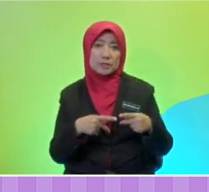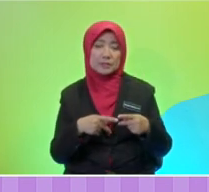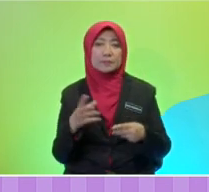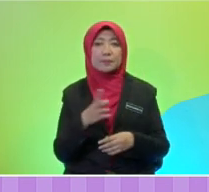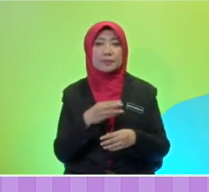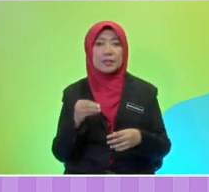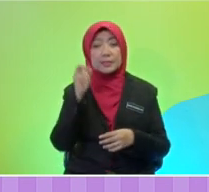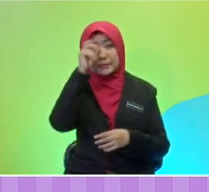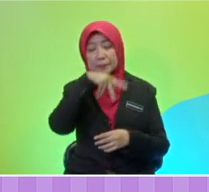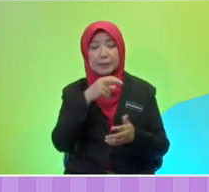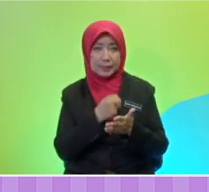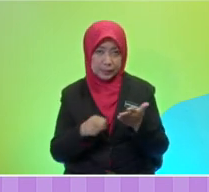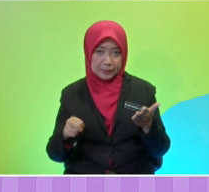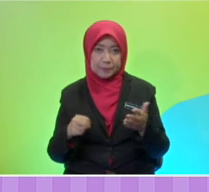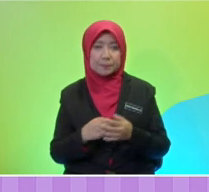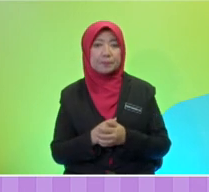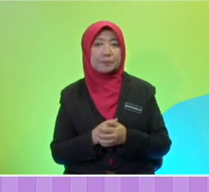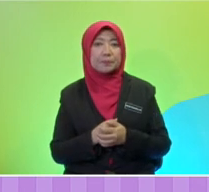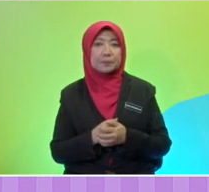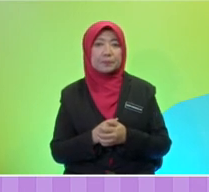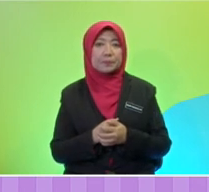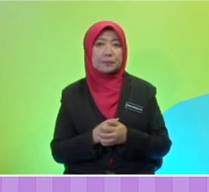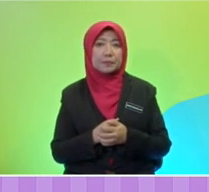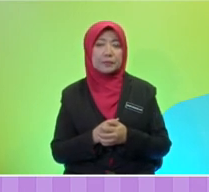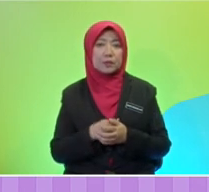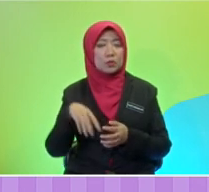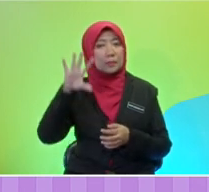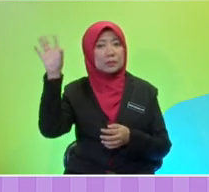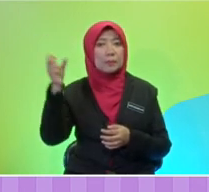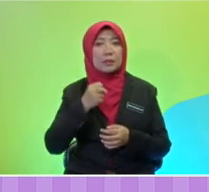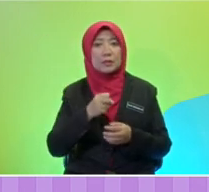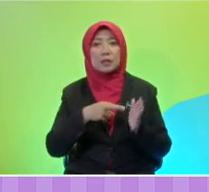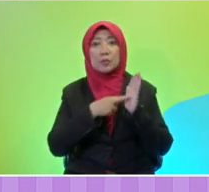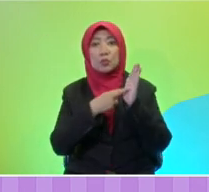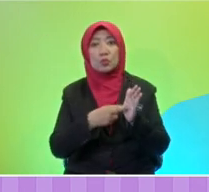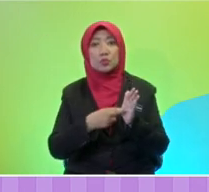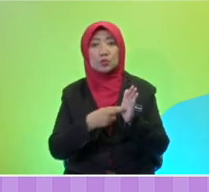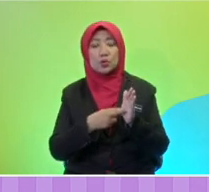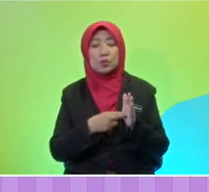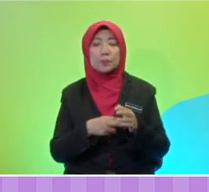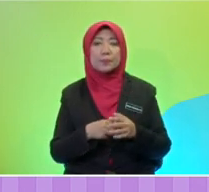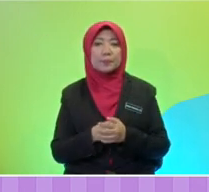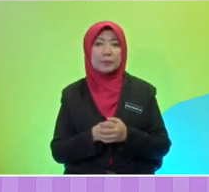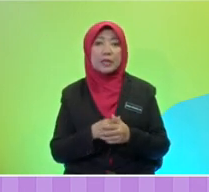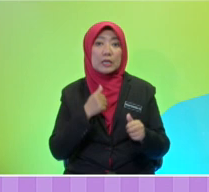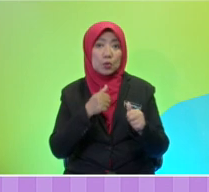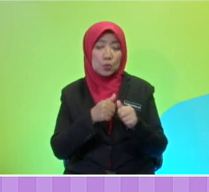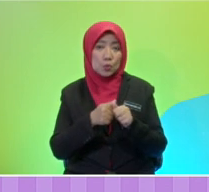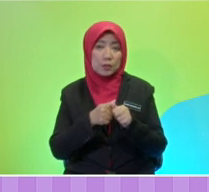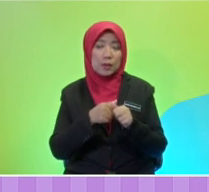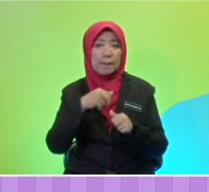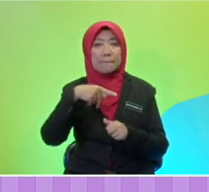sikap dan nilai Oke pencak silat pencapaian ini kita merujuk kepada standar prestasi dalam